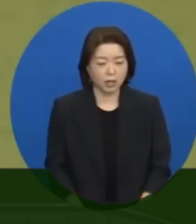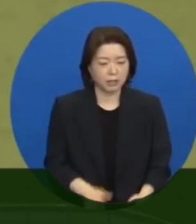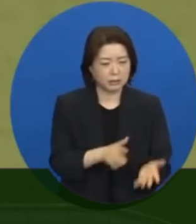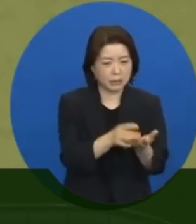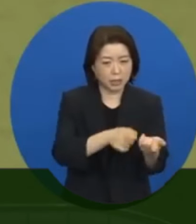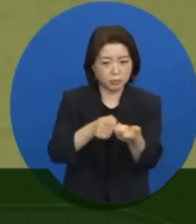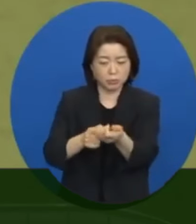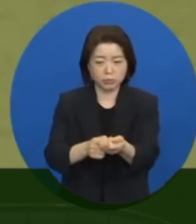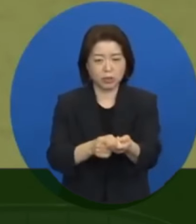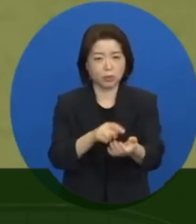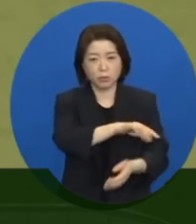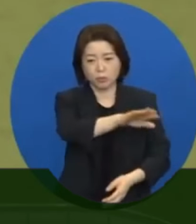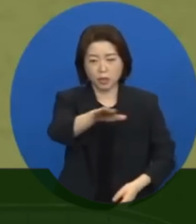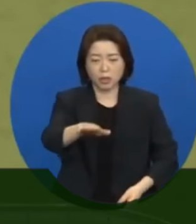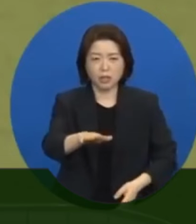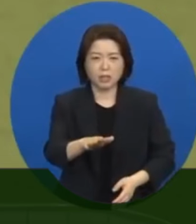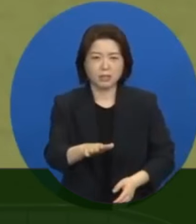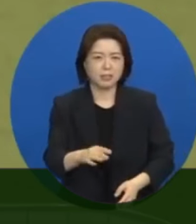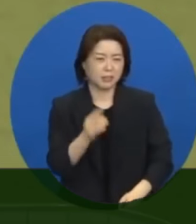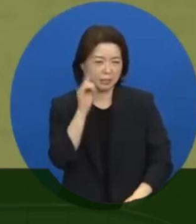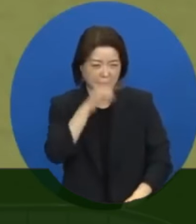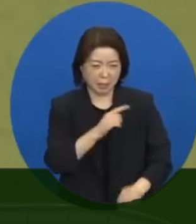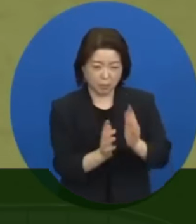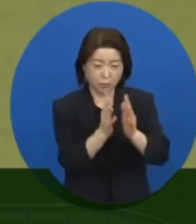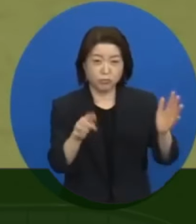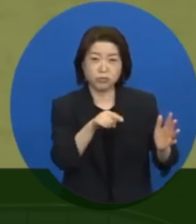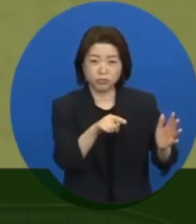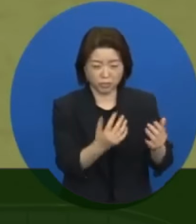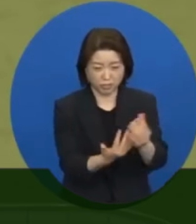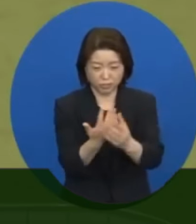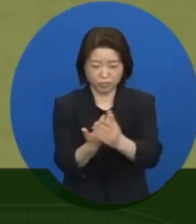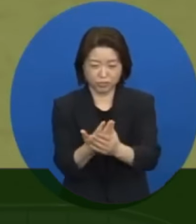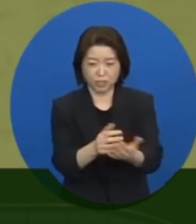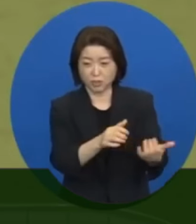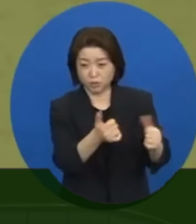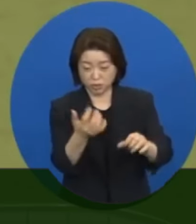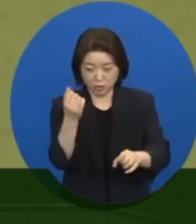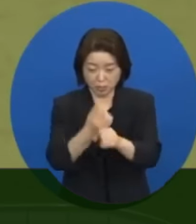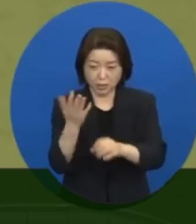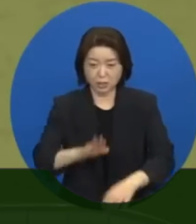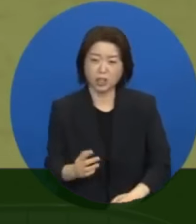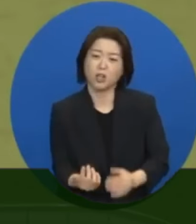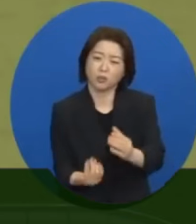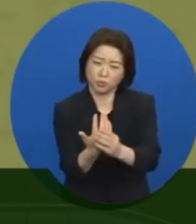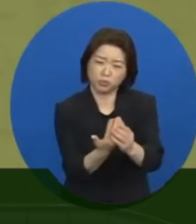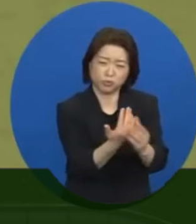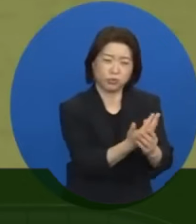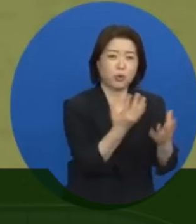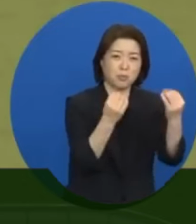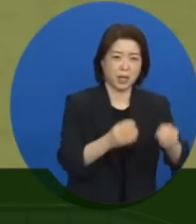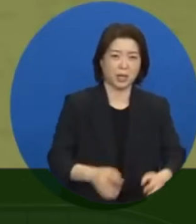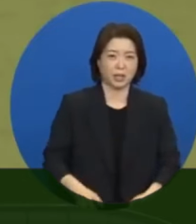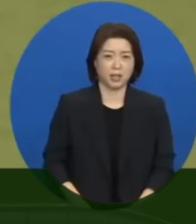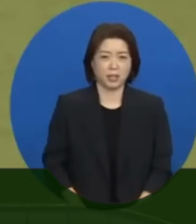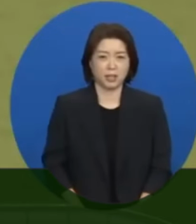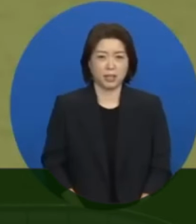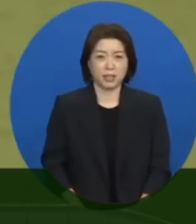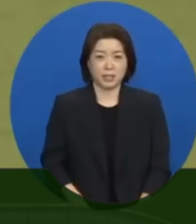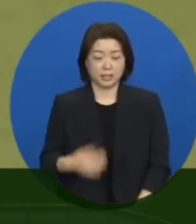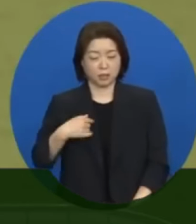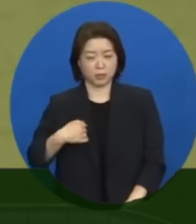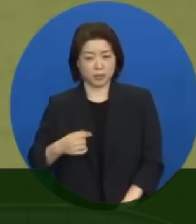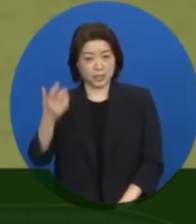잡초가 나죠 그 뽑았어요 그리고 자원하는 분들만 해서 같이 해벽 기도 끝나면 마치 이렇게